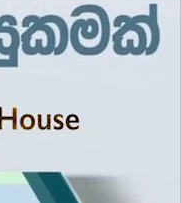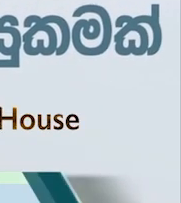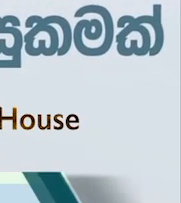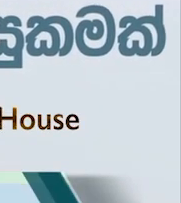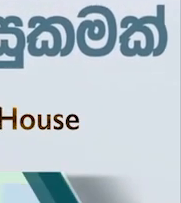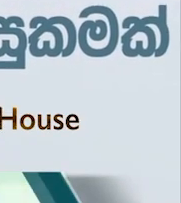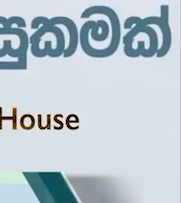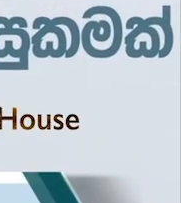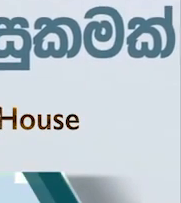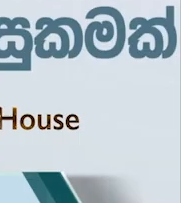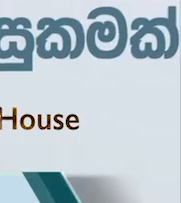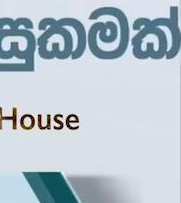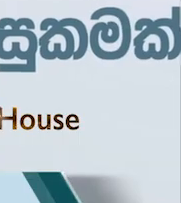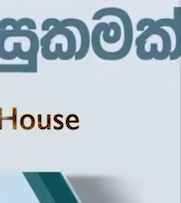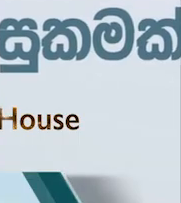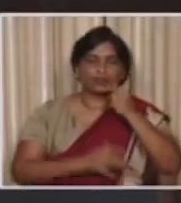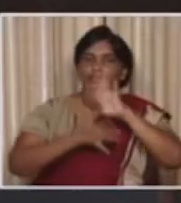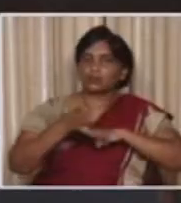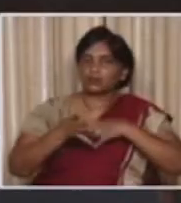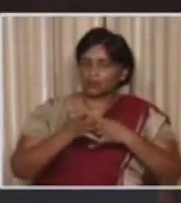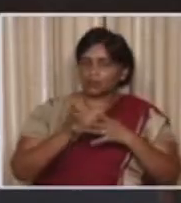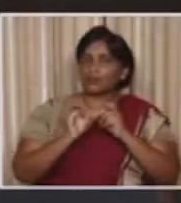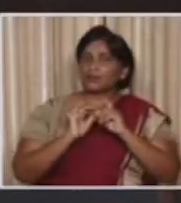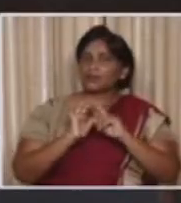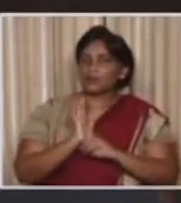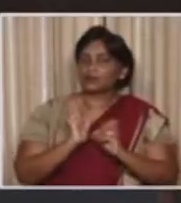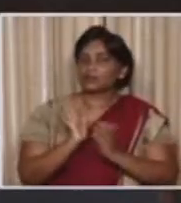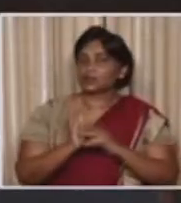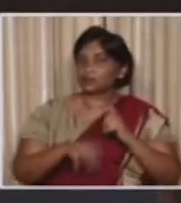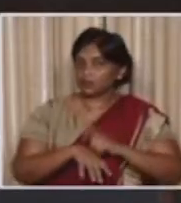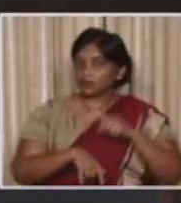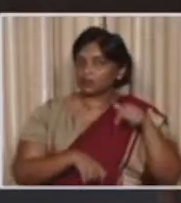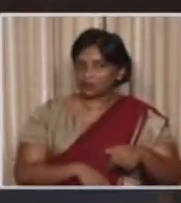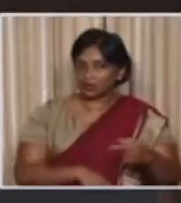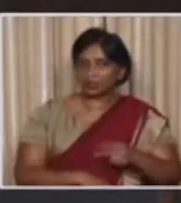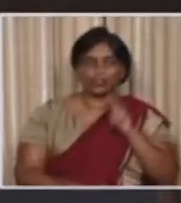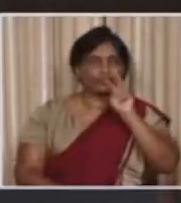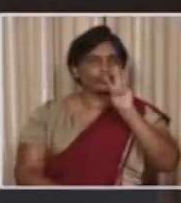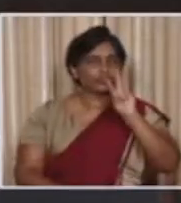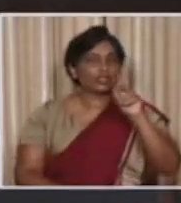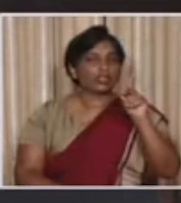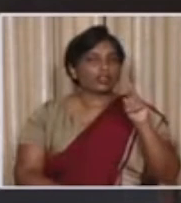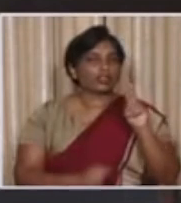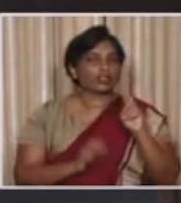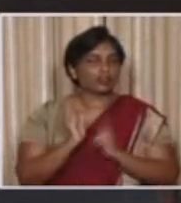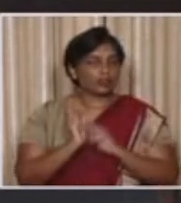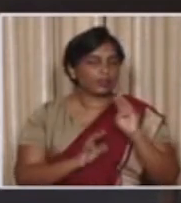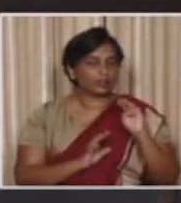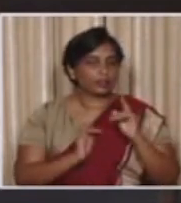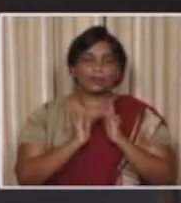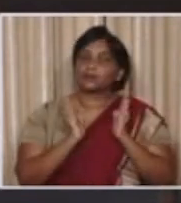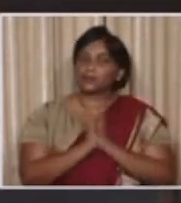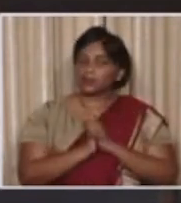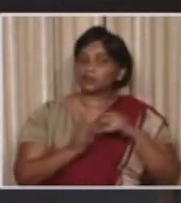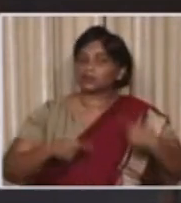ව්‍යවසායකයන්ට සහනදායි ණය පහසුකමක්. කම්පතේ කාර්ක සභා අවස්ථාවේ අද දින 23/11/30 බ්‍රහස්පතින්දා විවාදයට